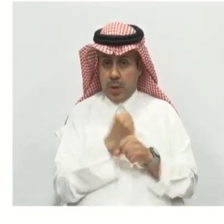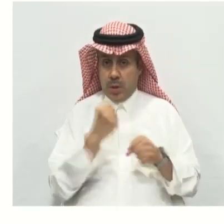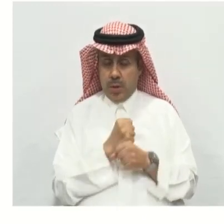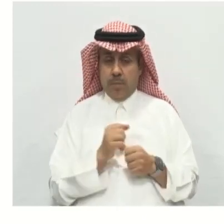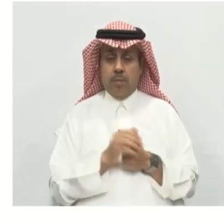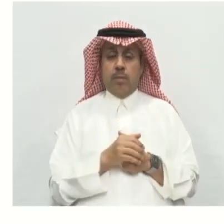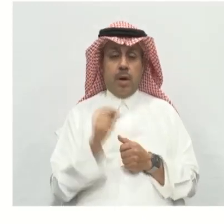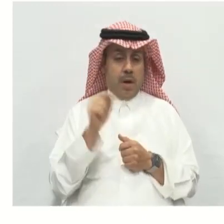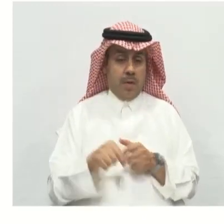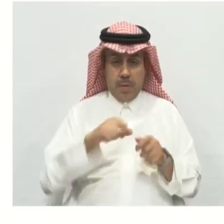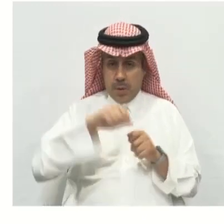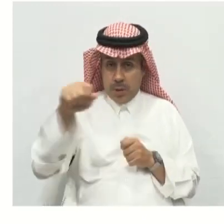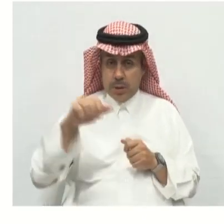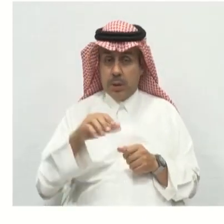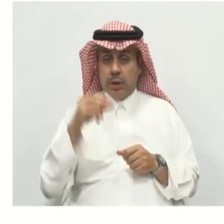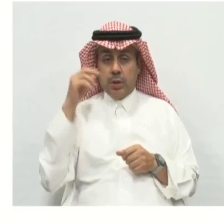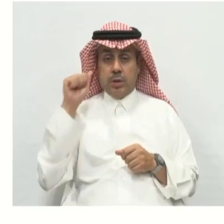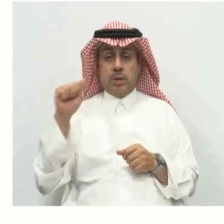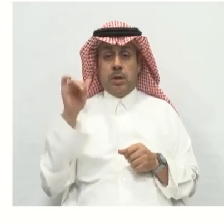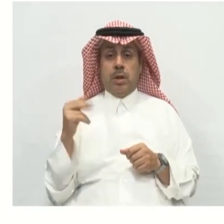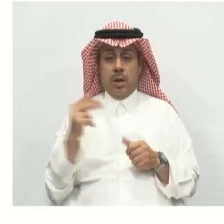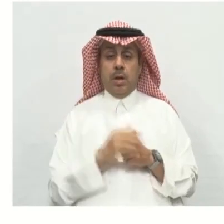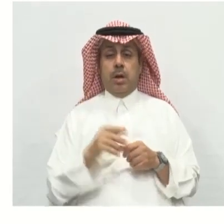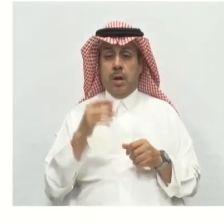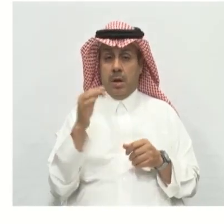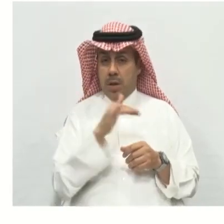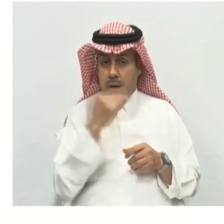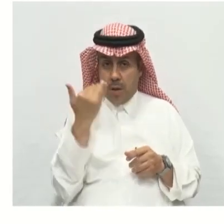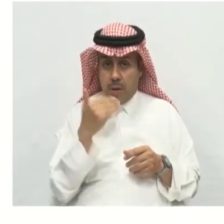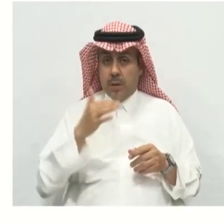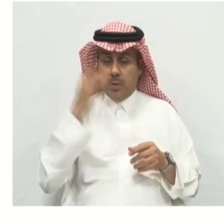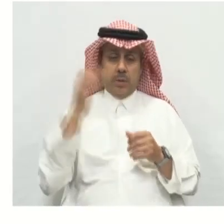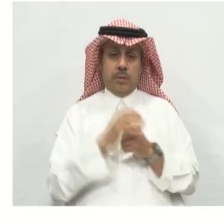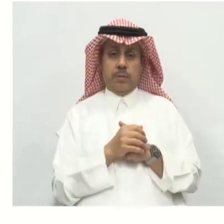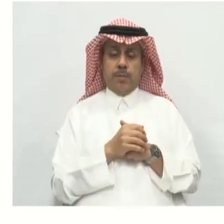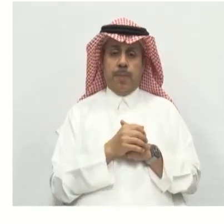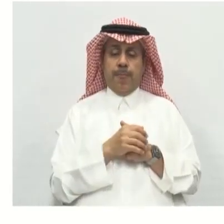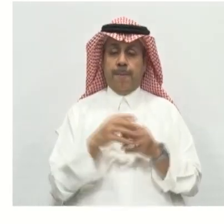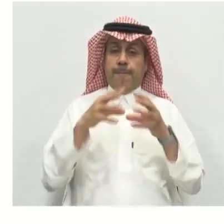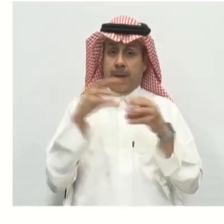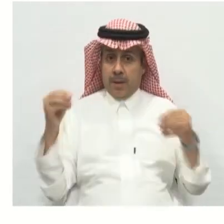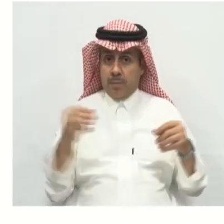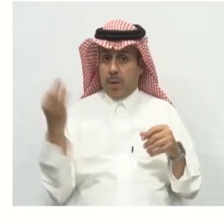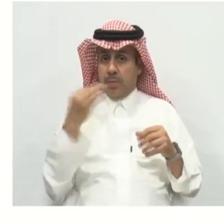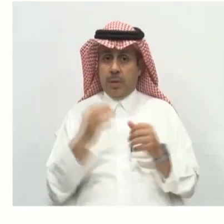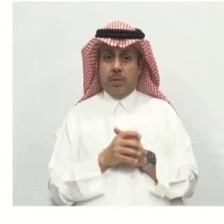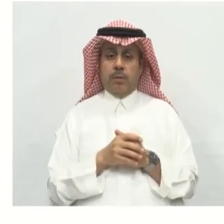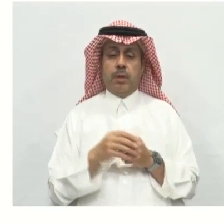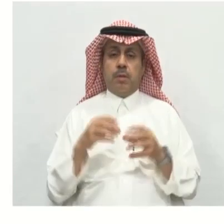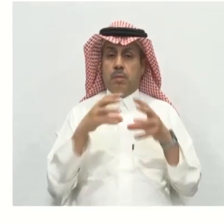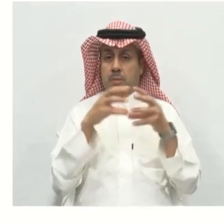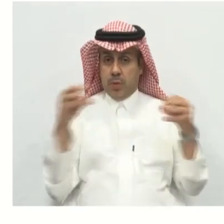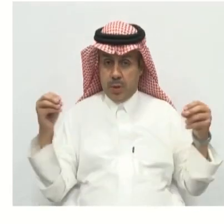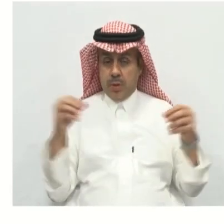المقياس او يستخدم هذا المقياس صيغه رياضيه بسيطه لتحديد اهميه الرموز مثل الكلمات او العبارات في المستند